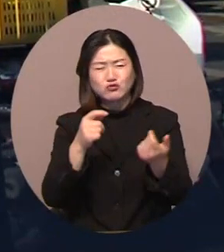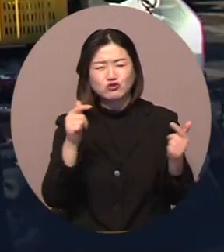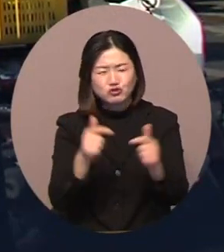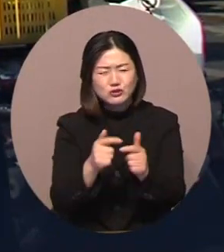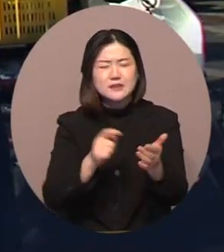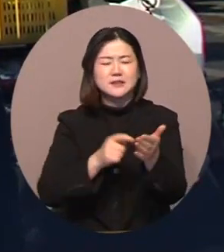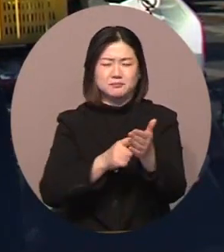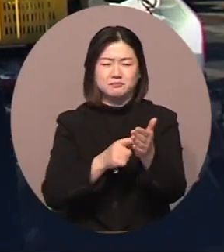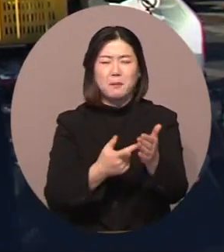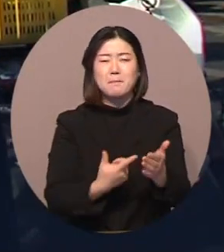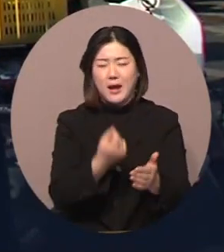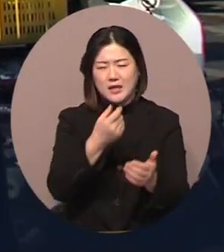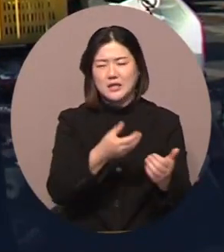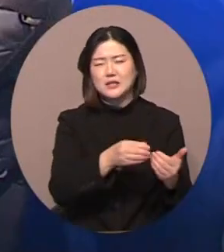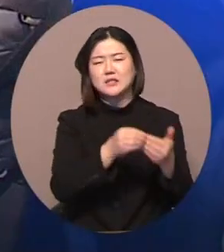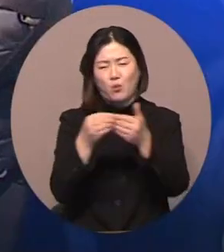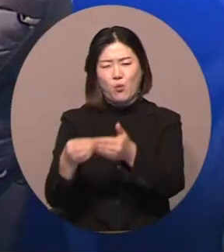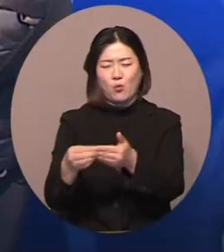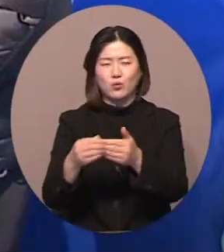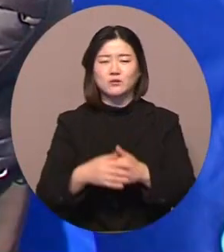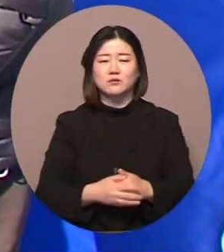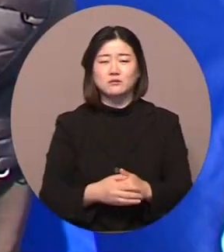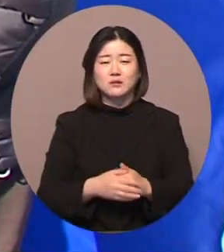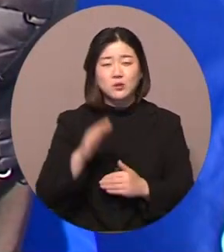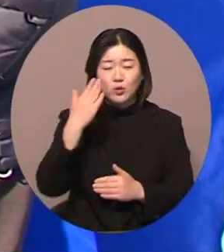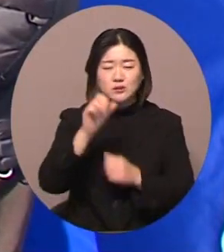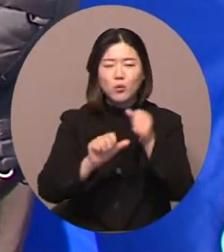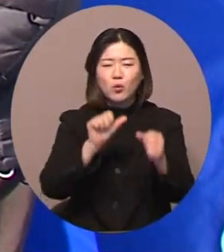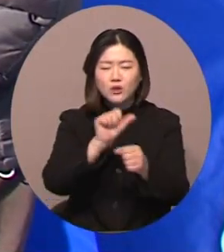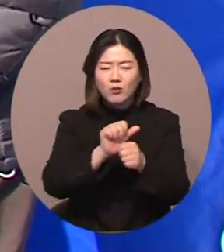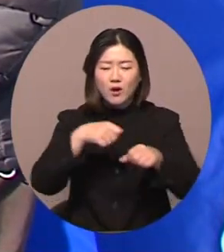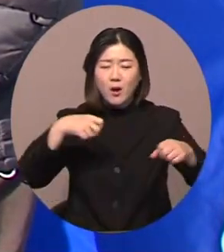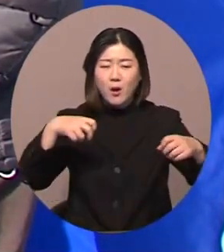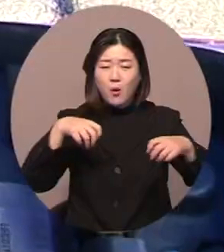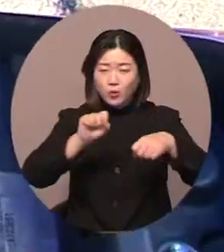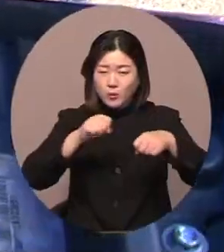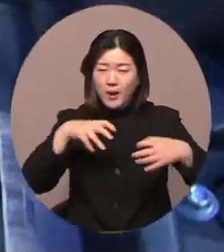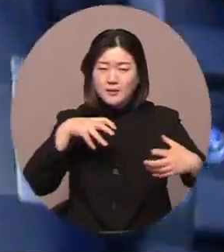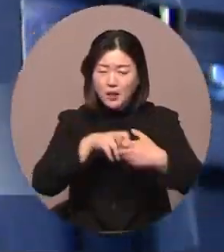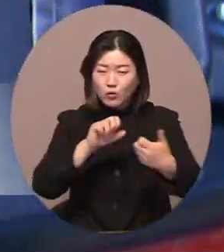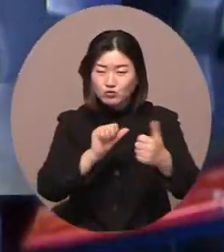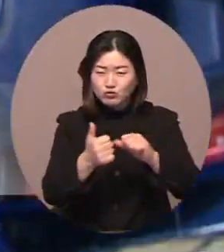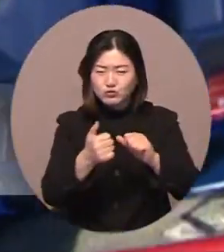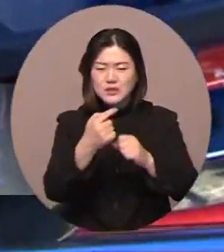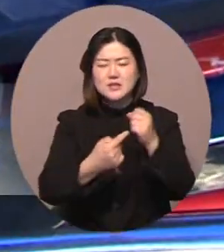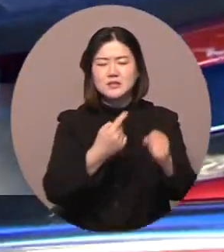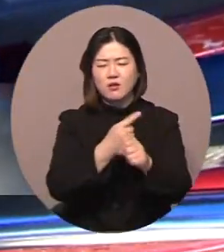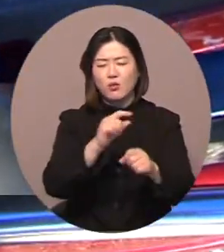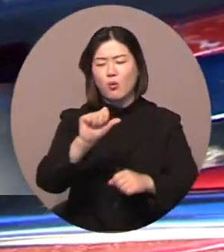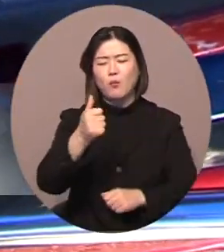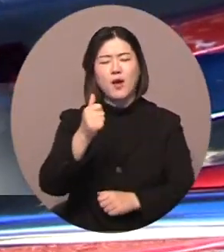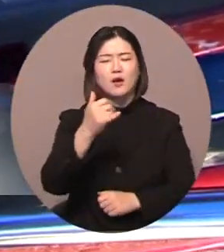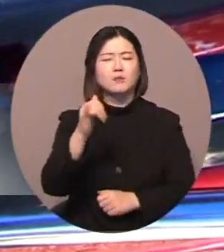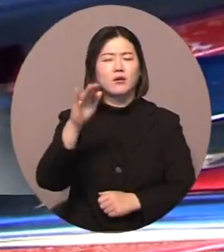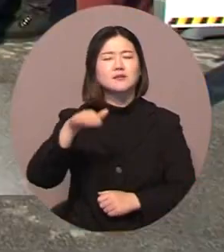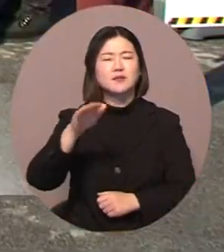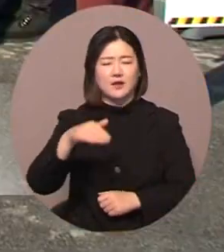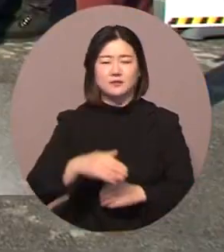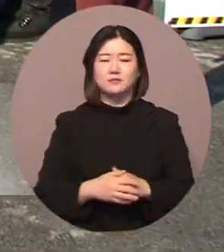또 응급시설로 빠르게 후송해서 최근 5년 동안 이륜차 사고로 숨진 사람은 해마다 500명